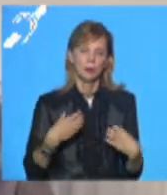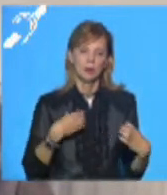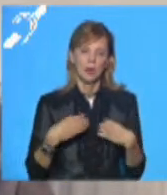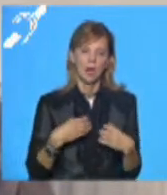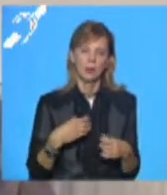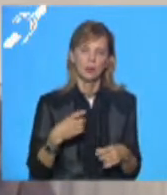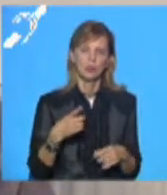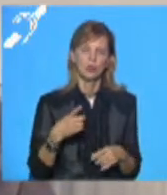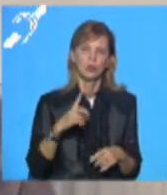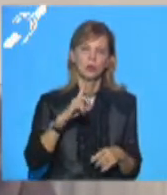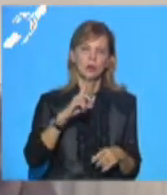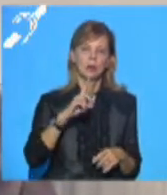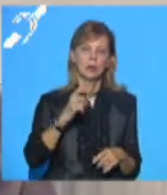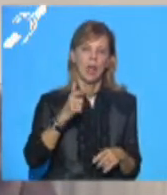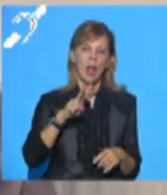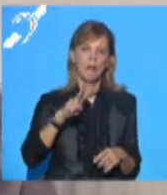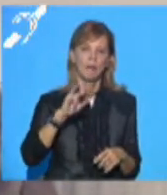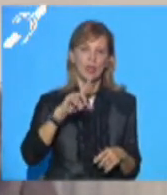Davila,